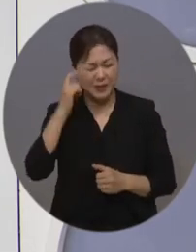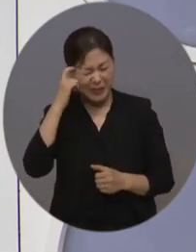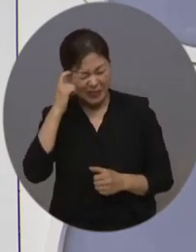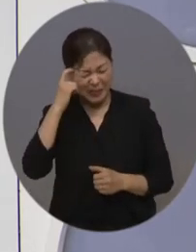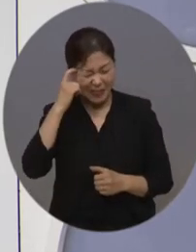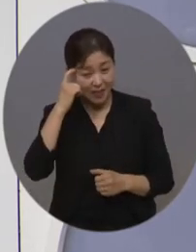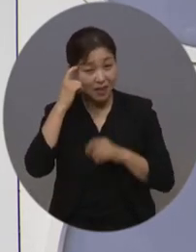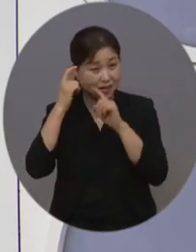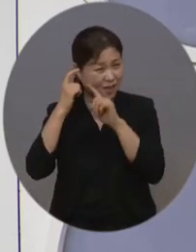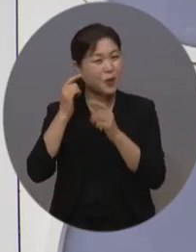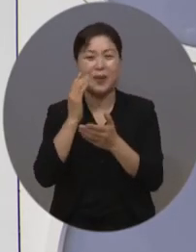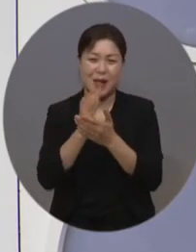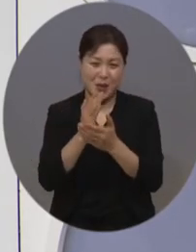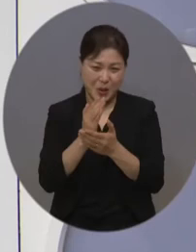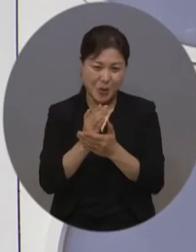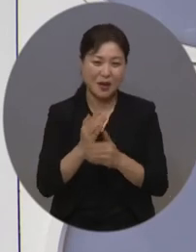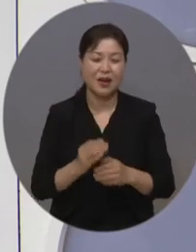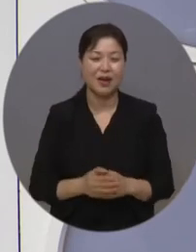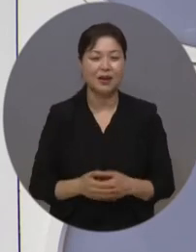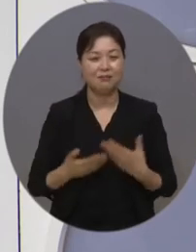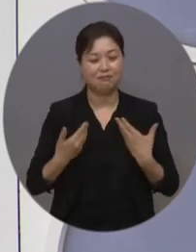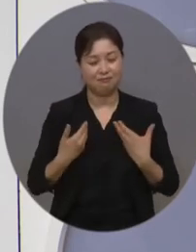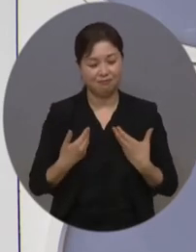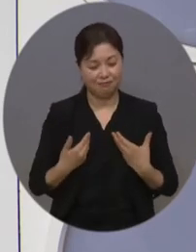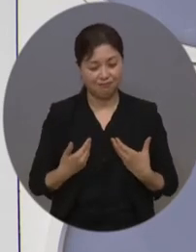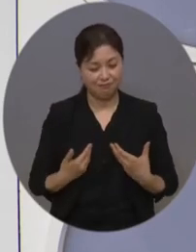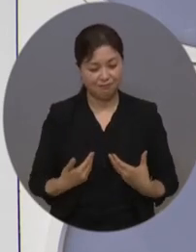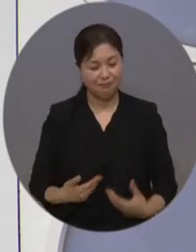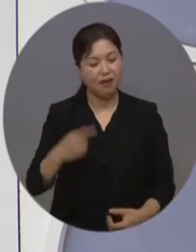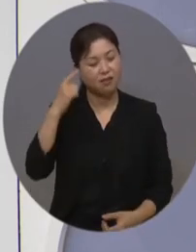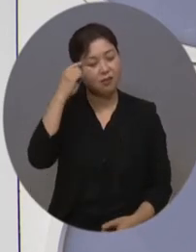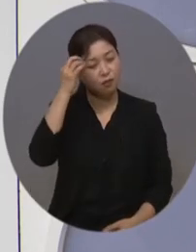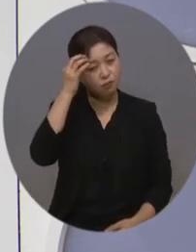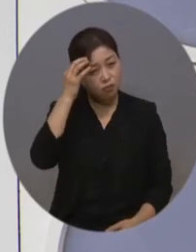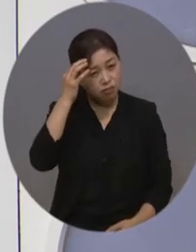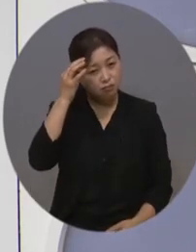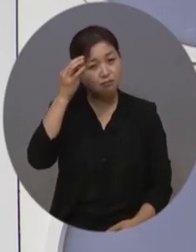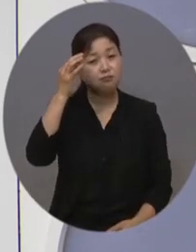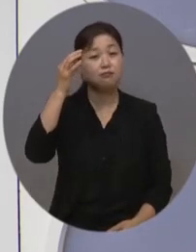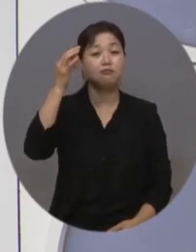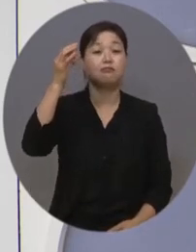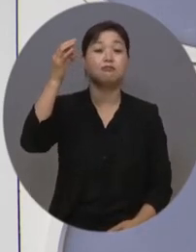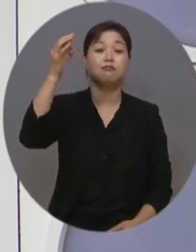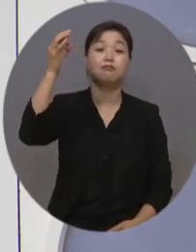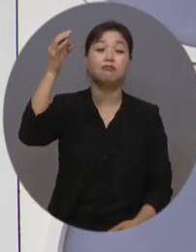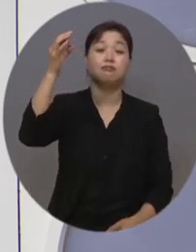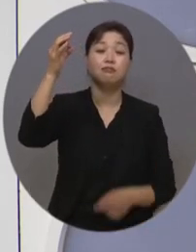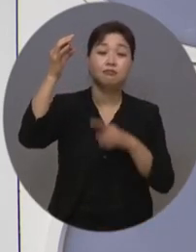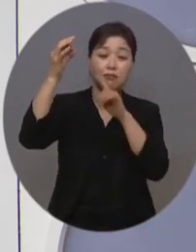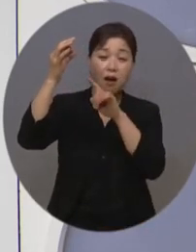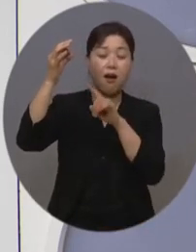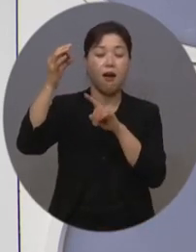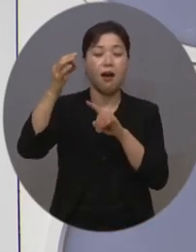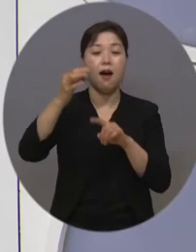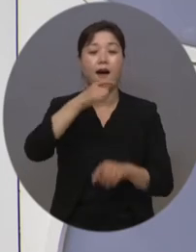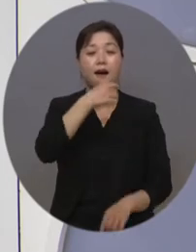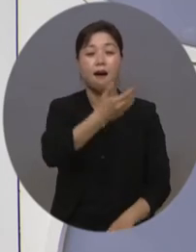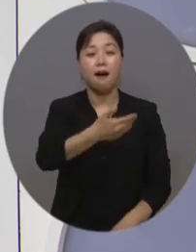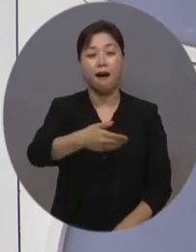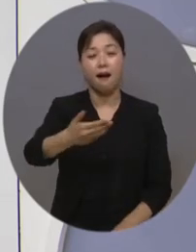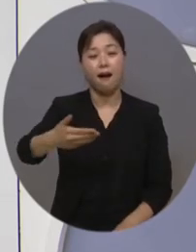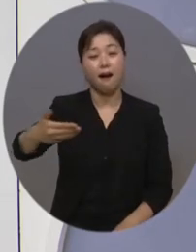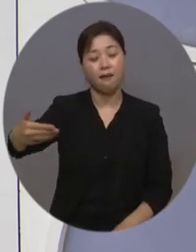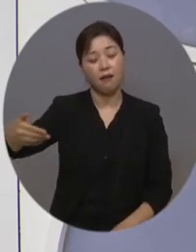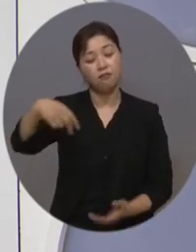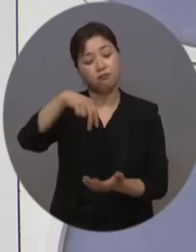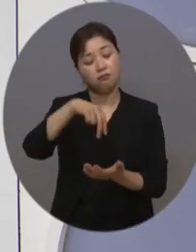말고 그냥 가만히 생각이 떠오르면은 또 마치 이 강가에 있어서 이 강물이 흘러가는 걸